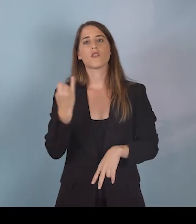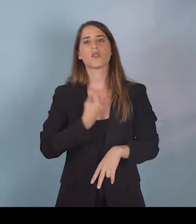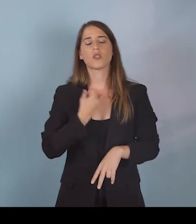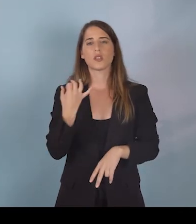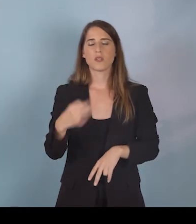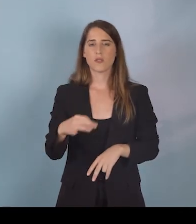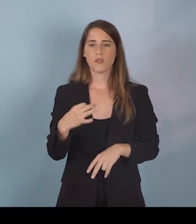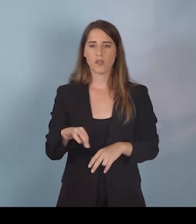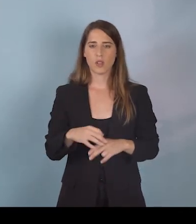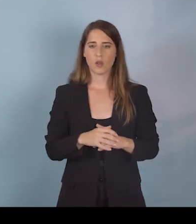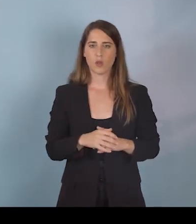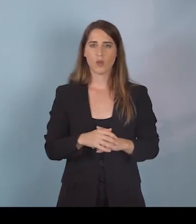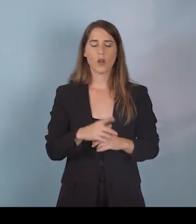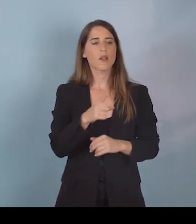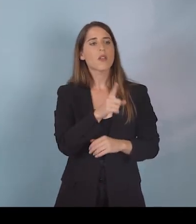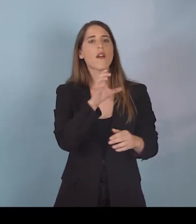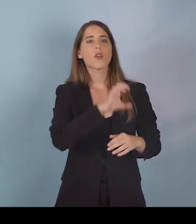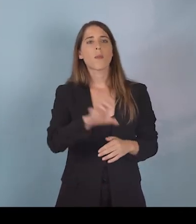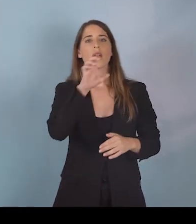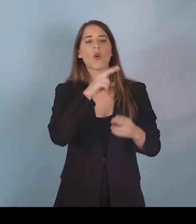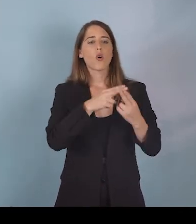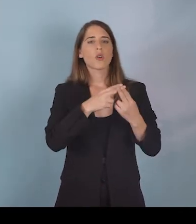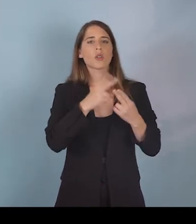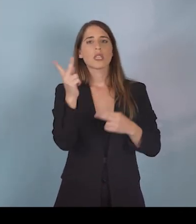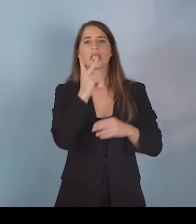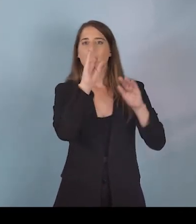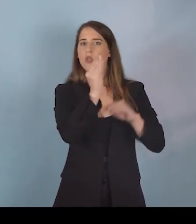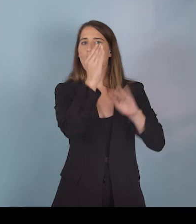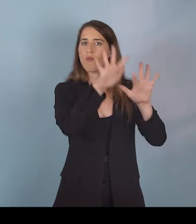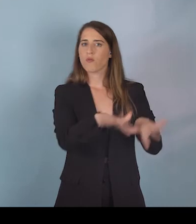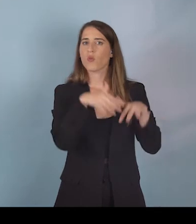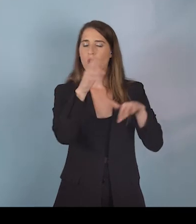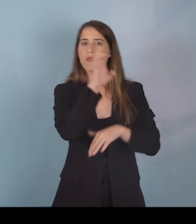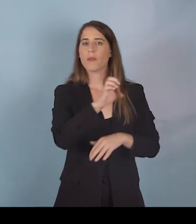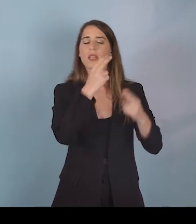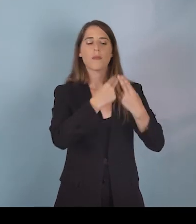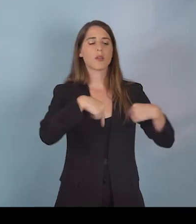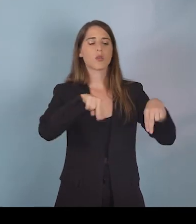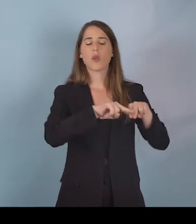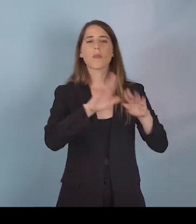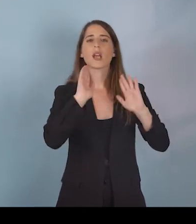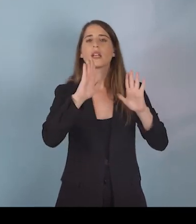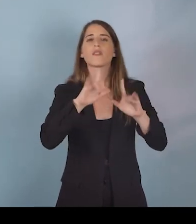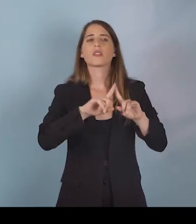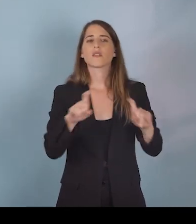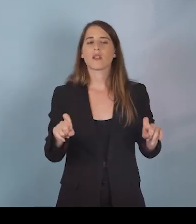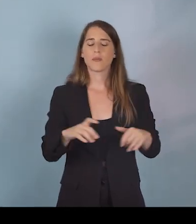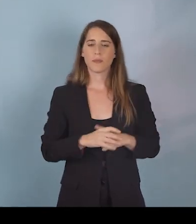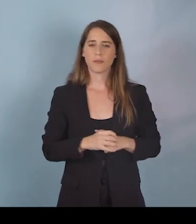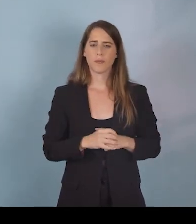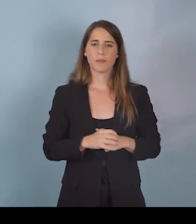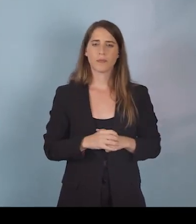των ΛΟΑΤΚΙ ατόμων και τη νομική αναγνώριση ταυτότητας φύλου από το Ευρωπαϊκό Κοινοβούλιο και την Ευρωπαϊκή